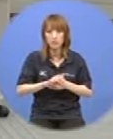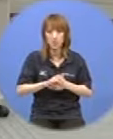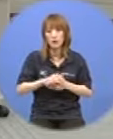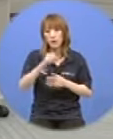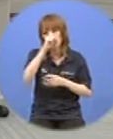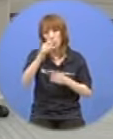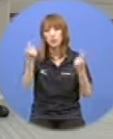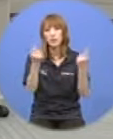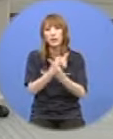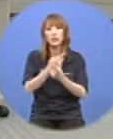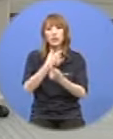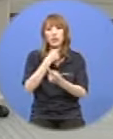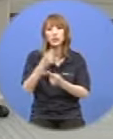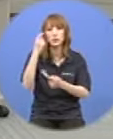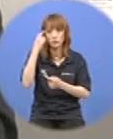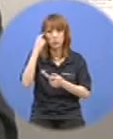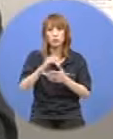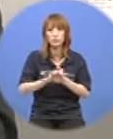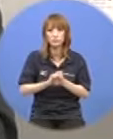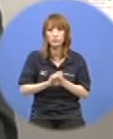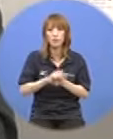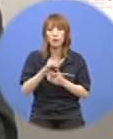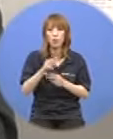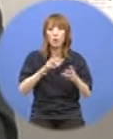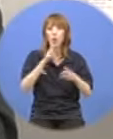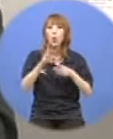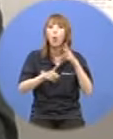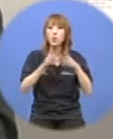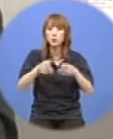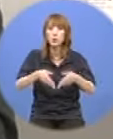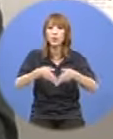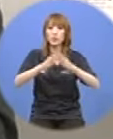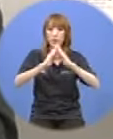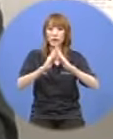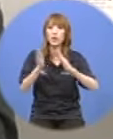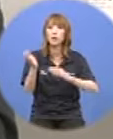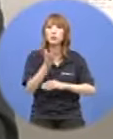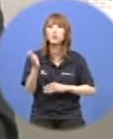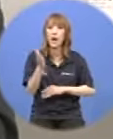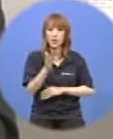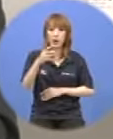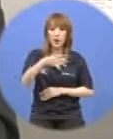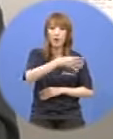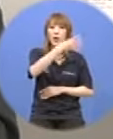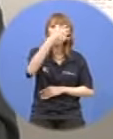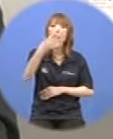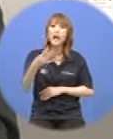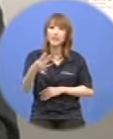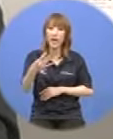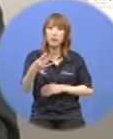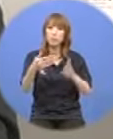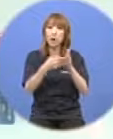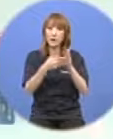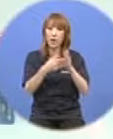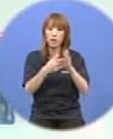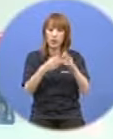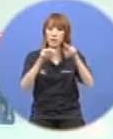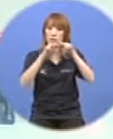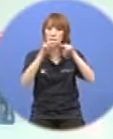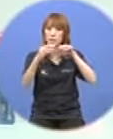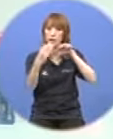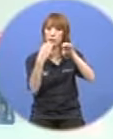というそれは感じますね。 この工場ができた頃はまだ海南までしか複線化されてなかったんじゃないですか